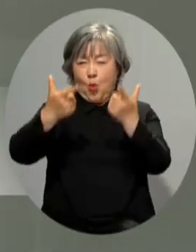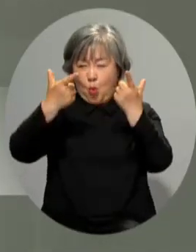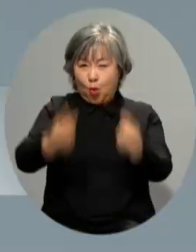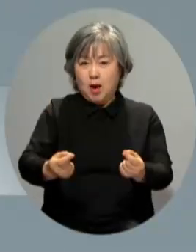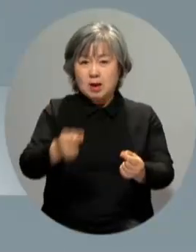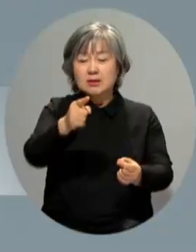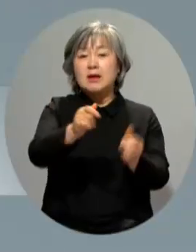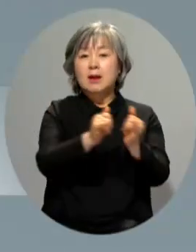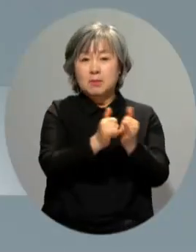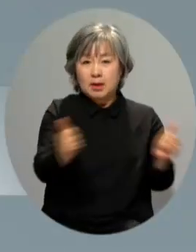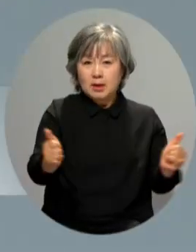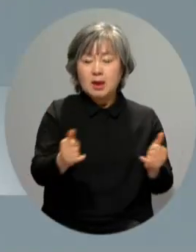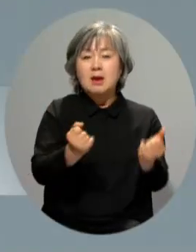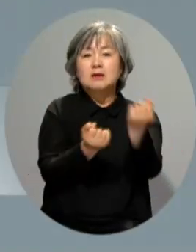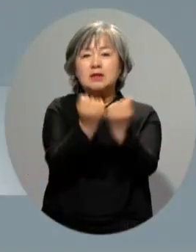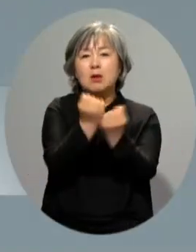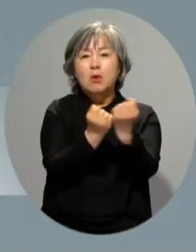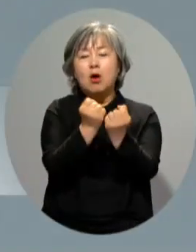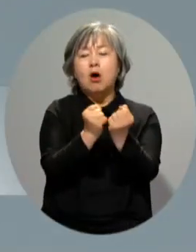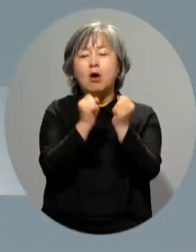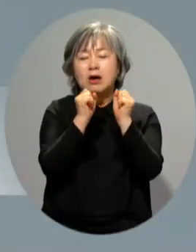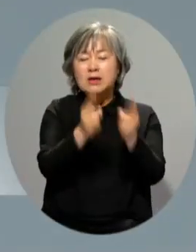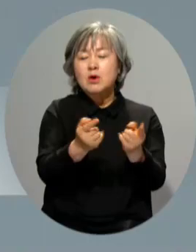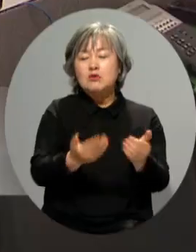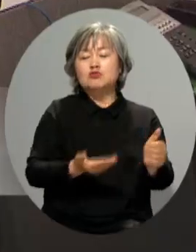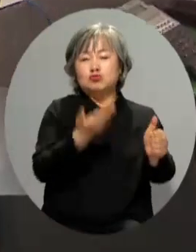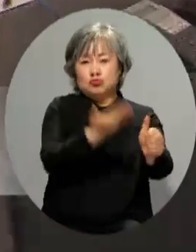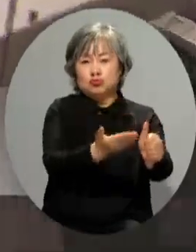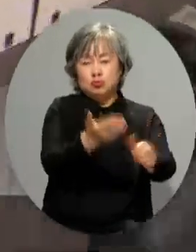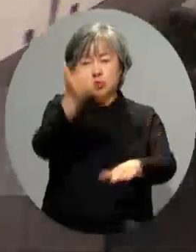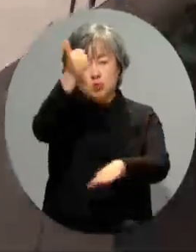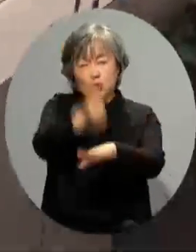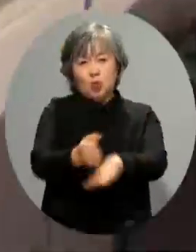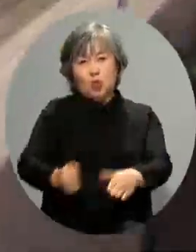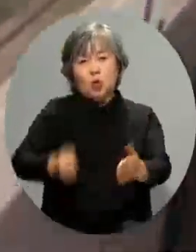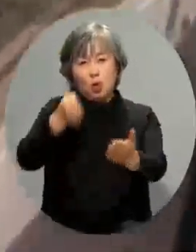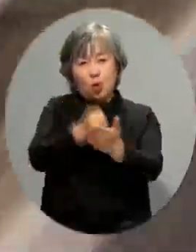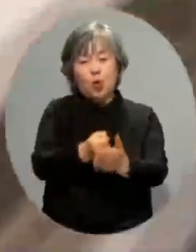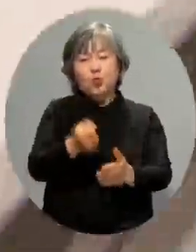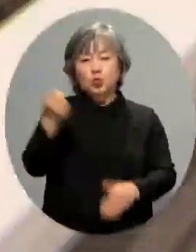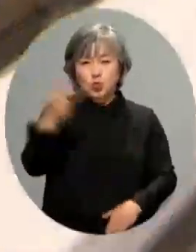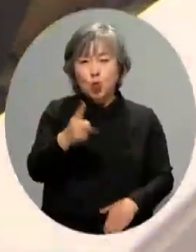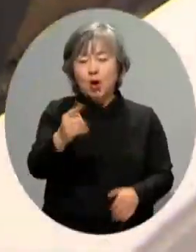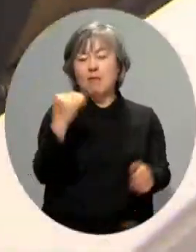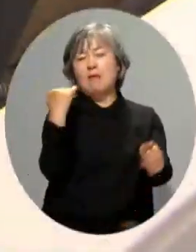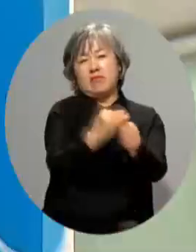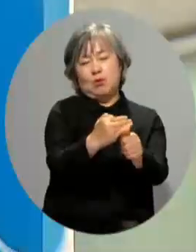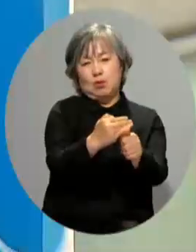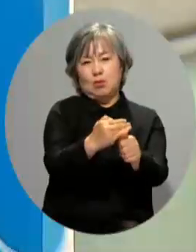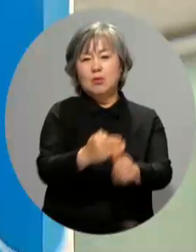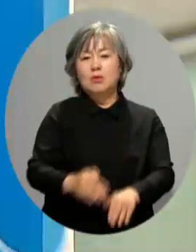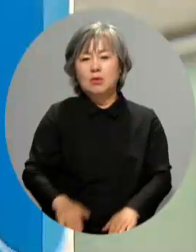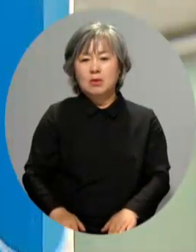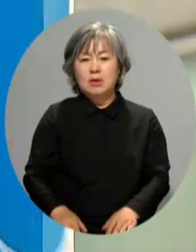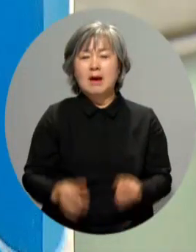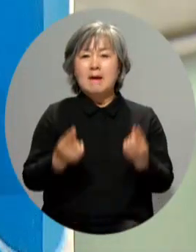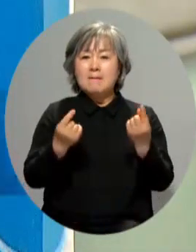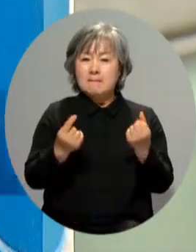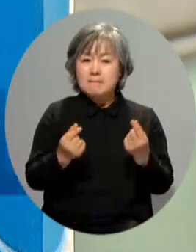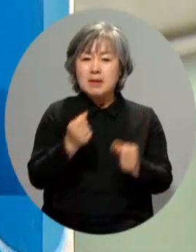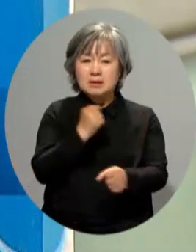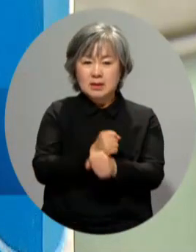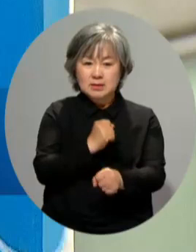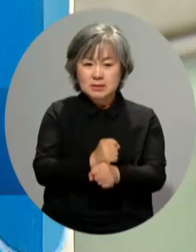간부 직원에게 소명 기회를 보장했는데 최종 결론은 또 한 번의 해고 처분이었습니다. 마찬가지로